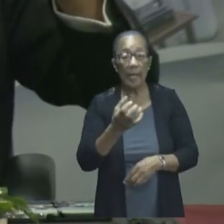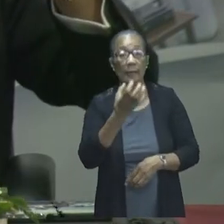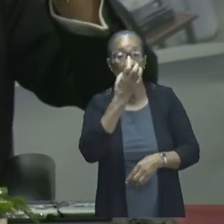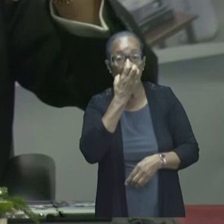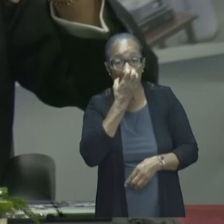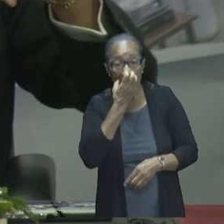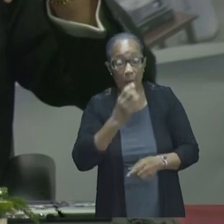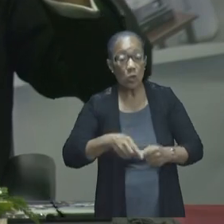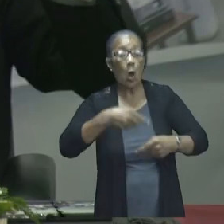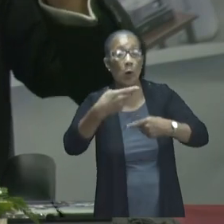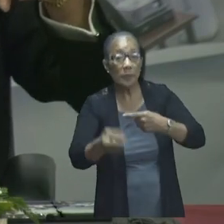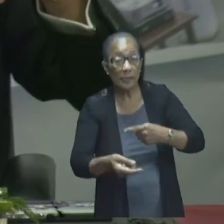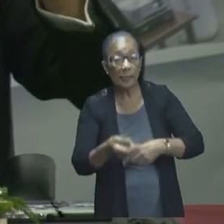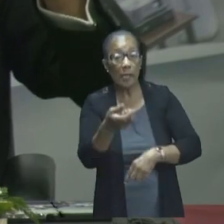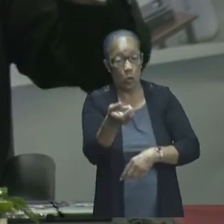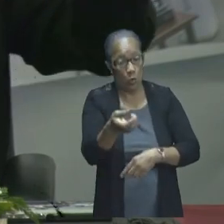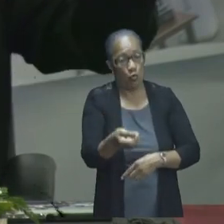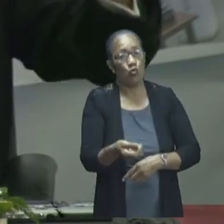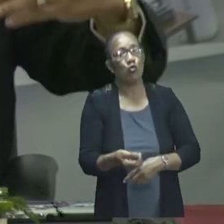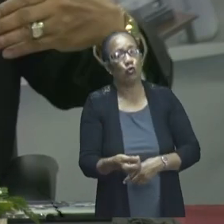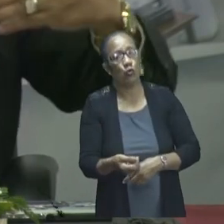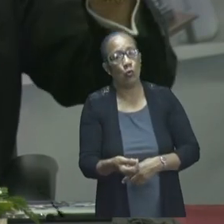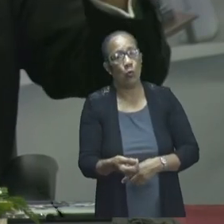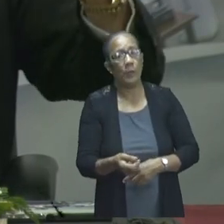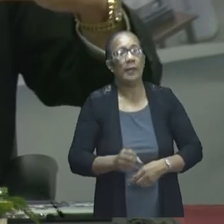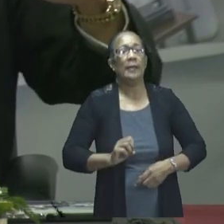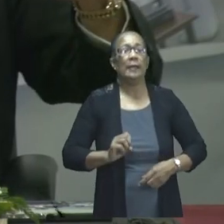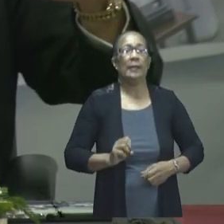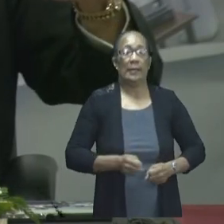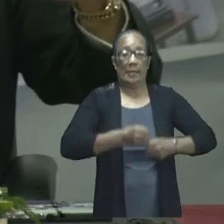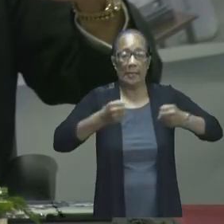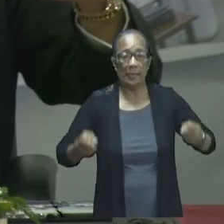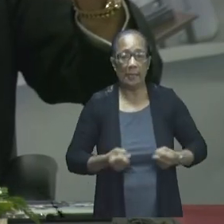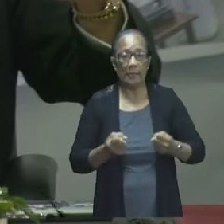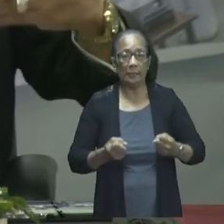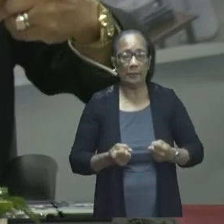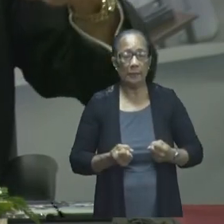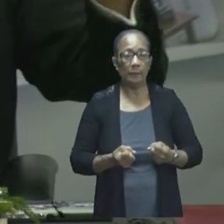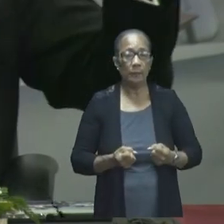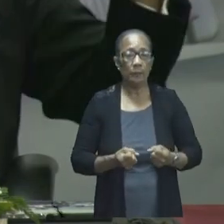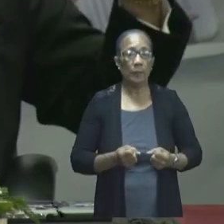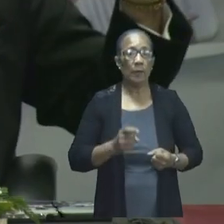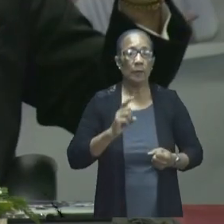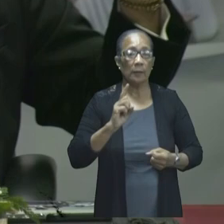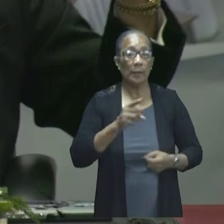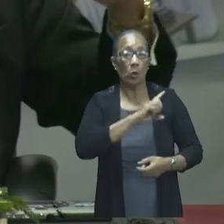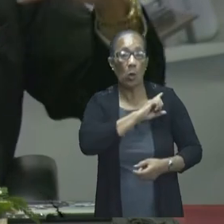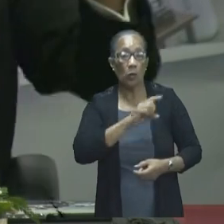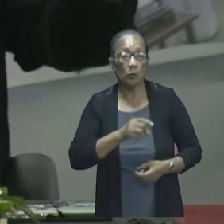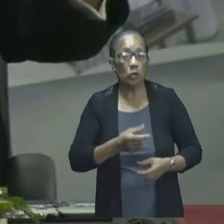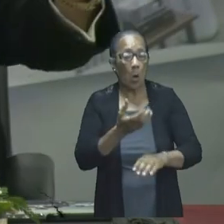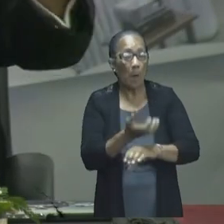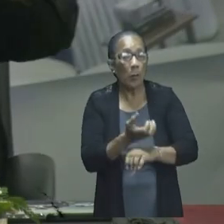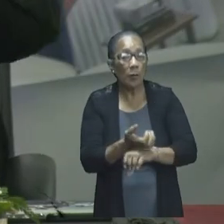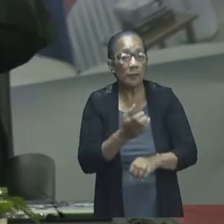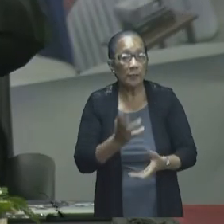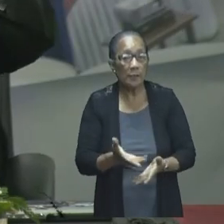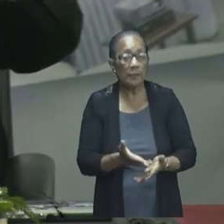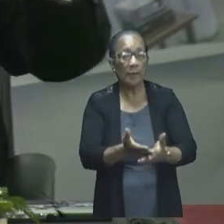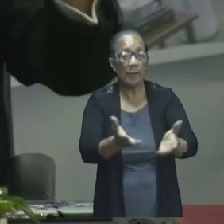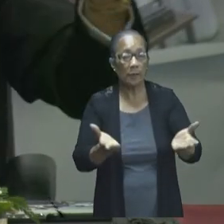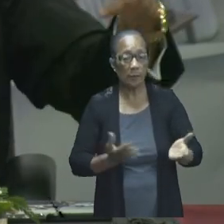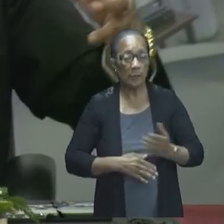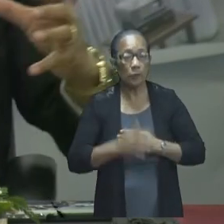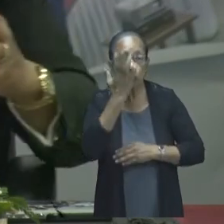goedkope energie in het westelijk deel daar industriële parken brengen daarmee onze bookseat kunnen genereren zowel aan suriname